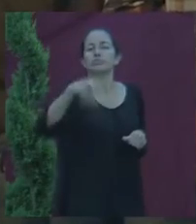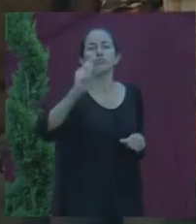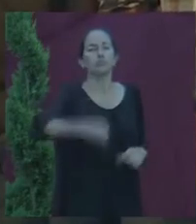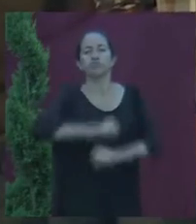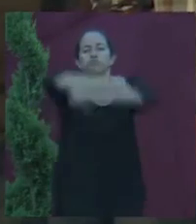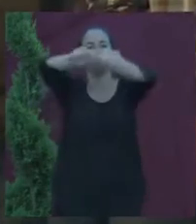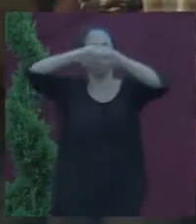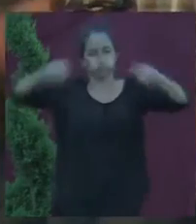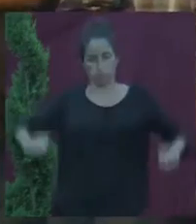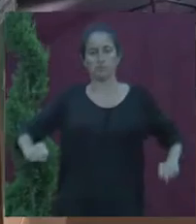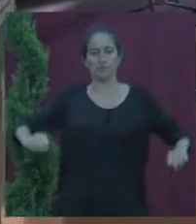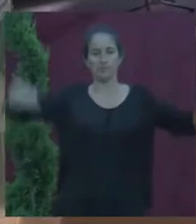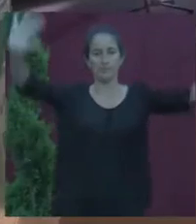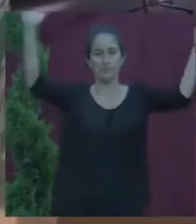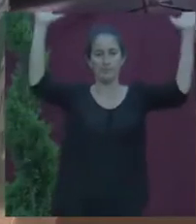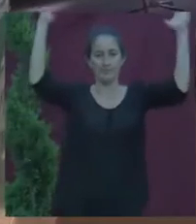decididament.